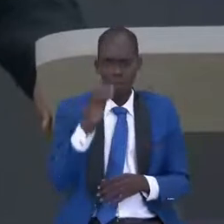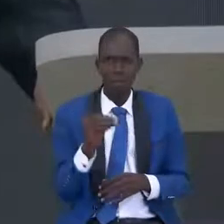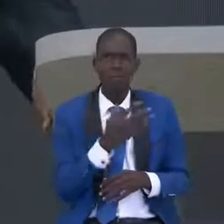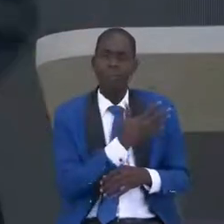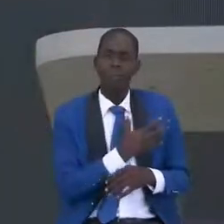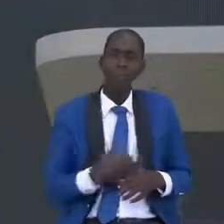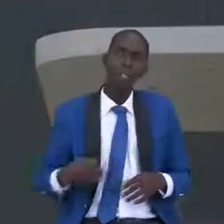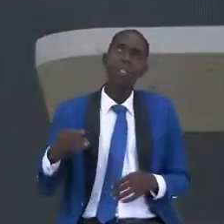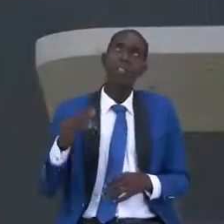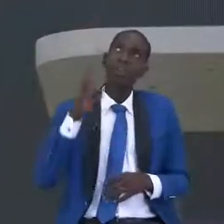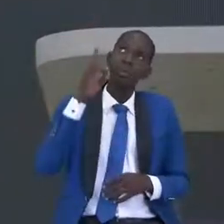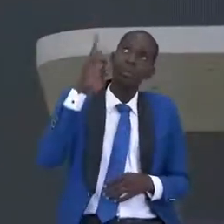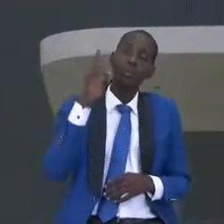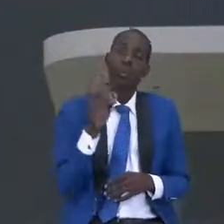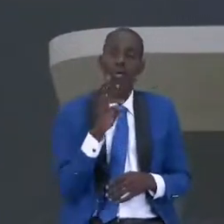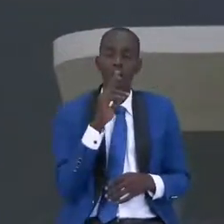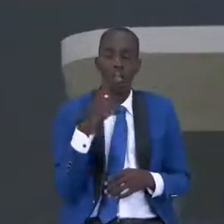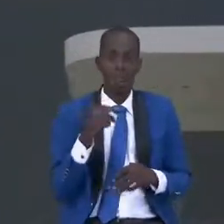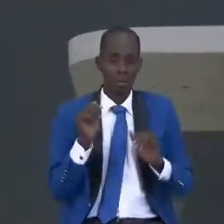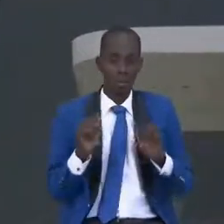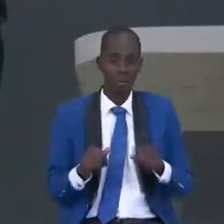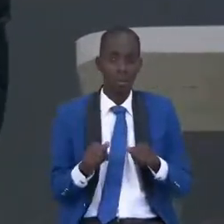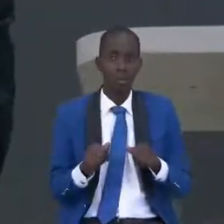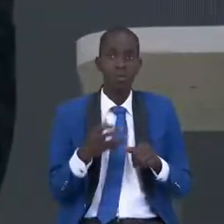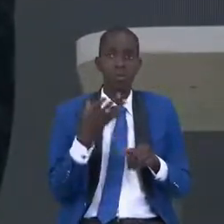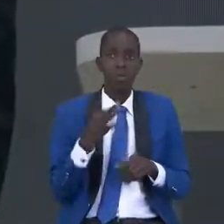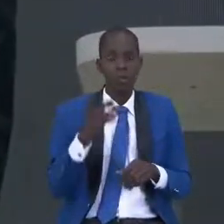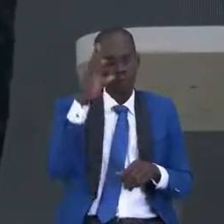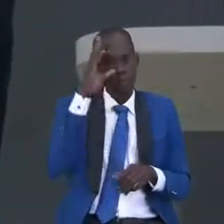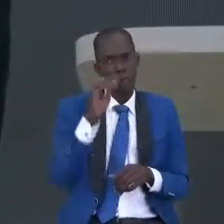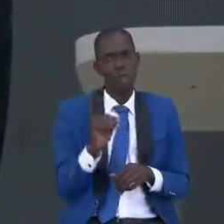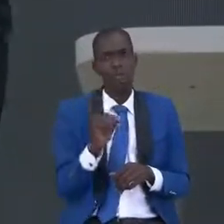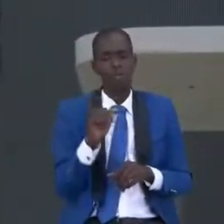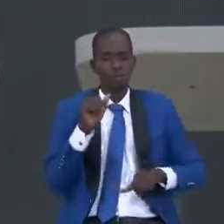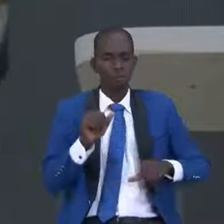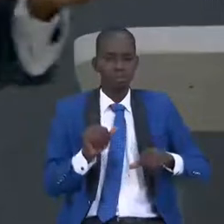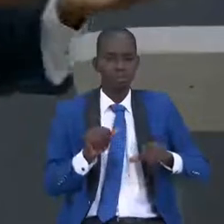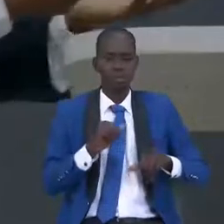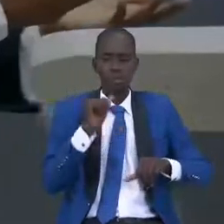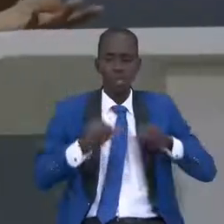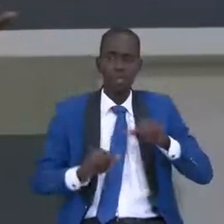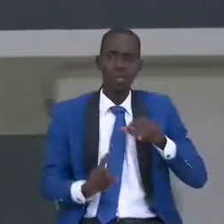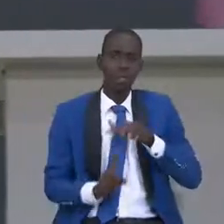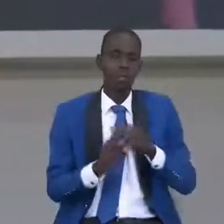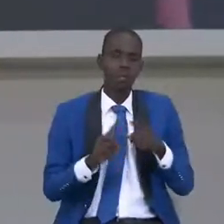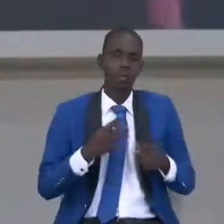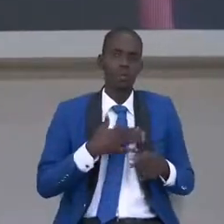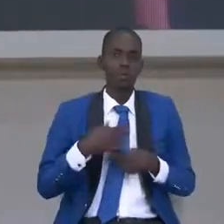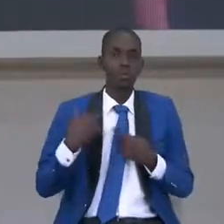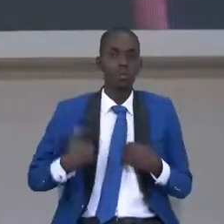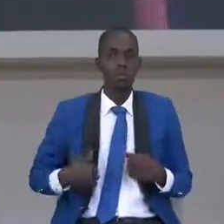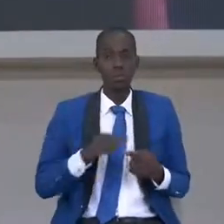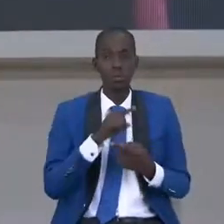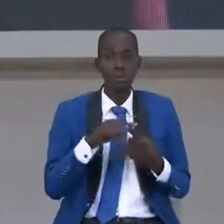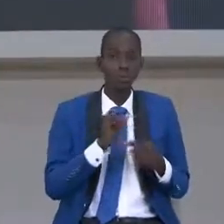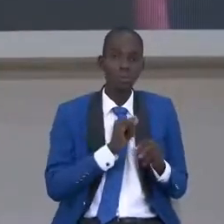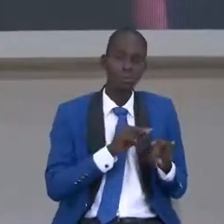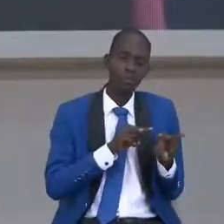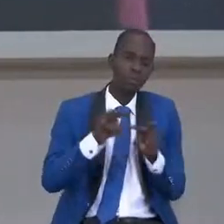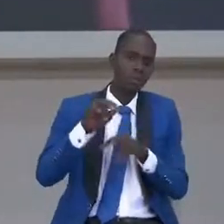les impossibilités des hommes, l'incrédulité veut s'infiltrer dans mon cœur. Quand je te regarde et je